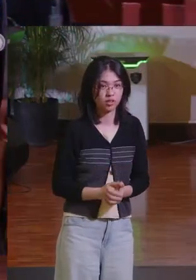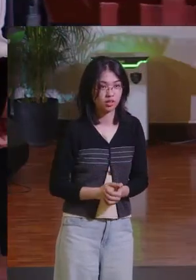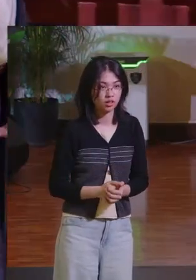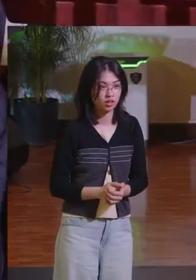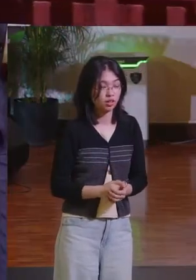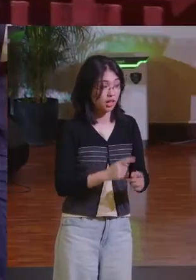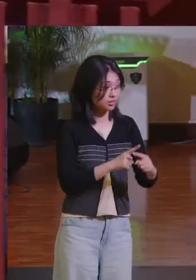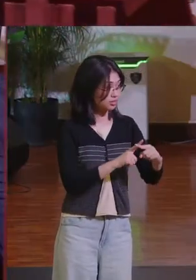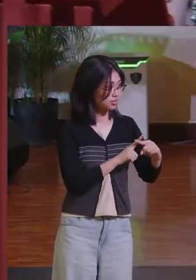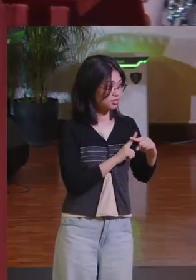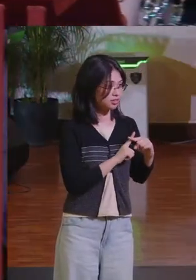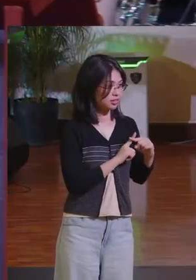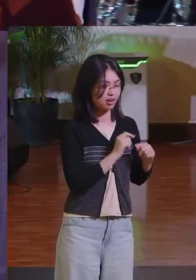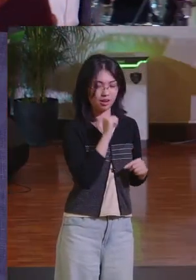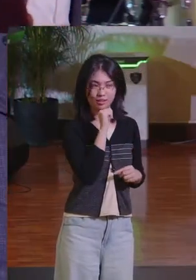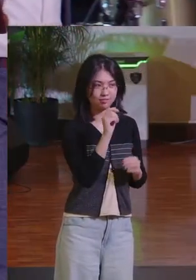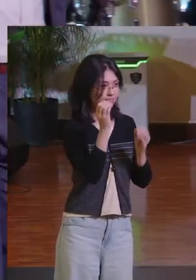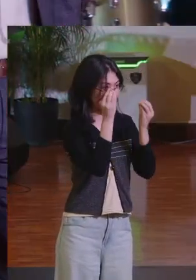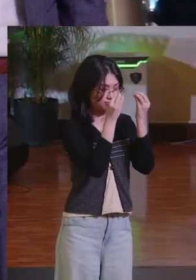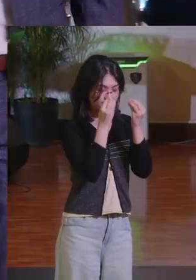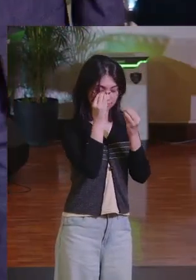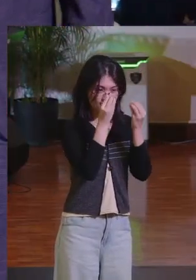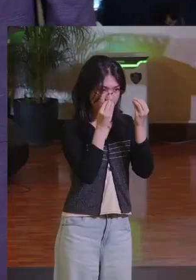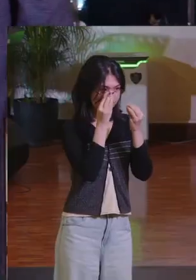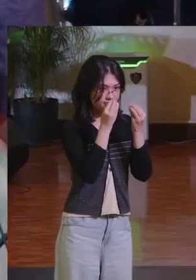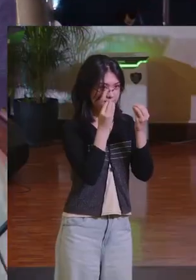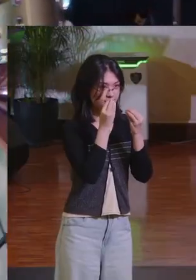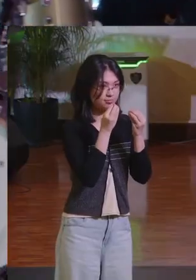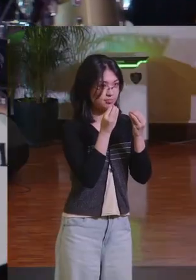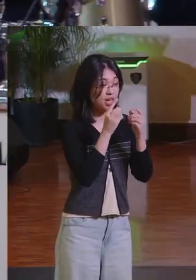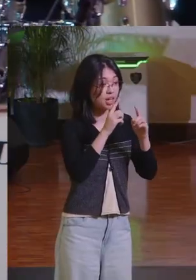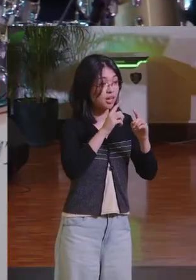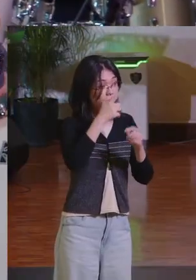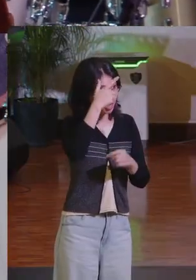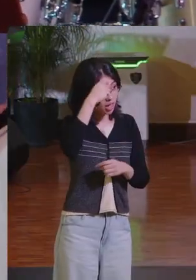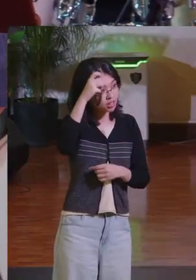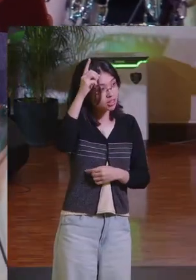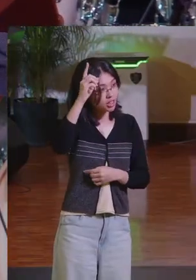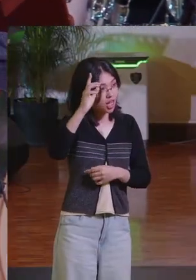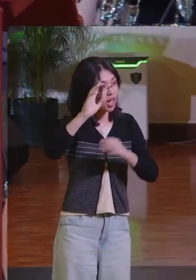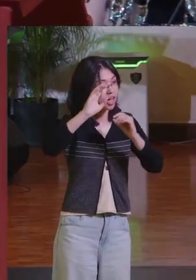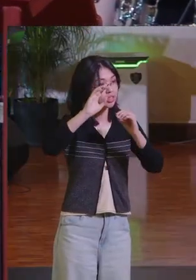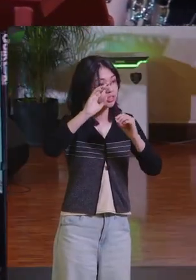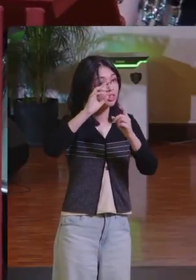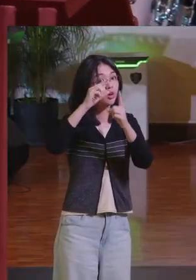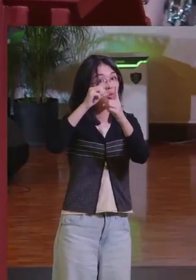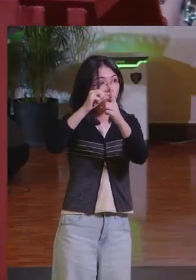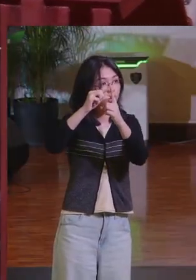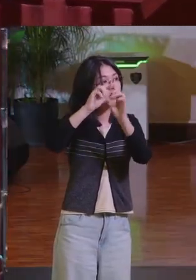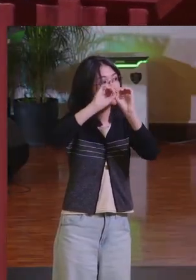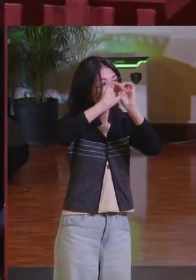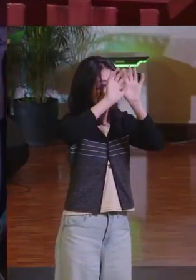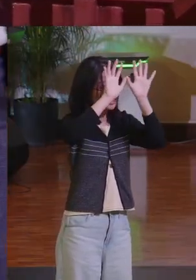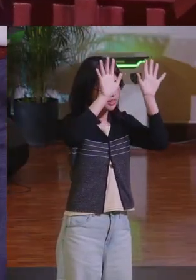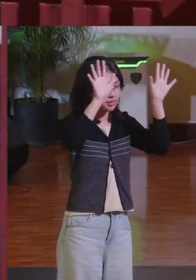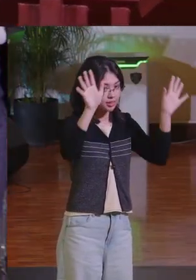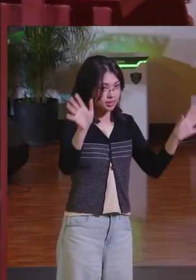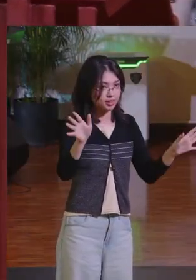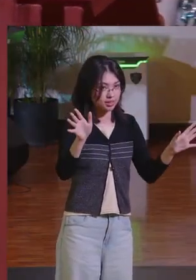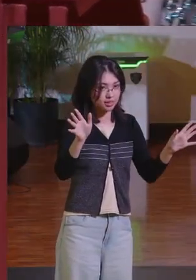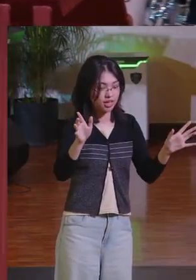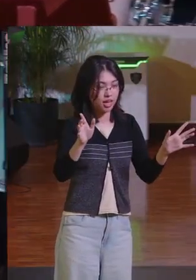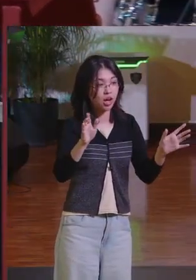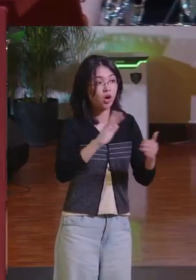Dapat hindi lito sa buhay. Maliwanag ang kanyang panawagan, maliwanag ang kanyang pinupuntahan, ginagawa sa kanyang